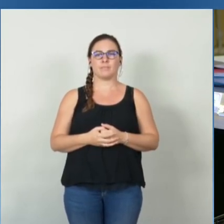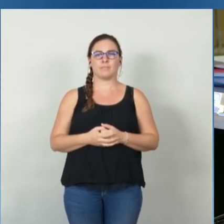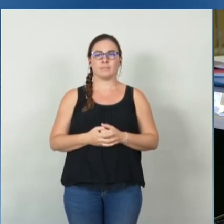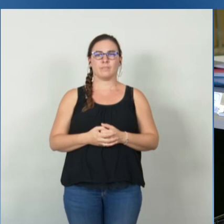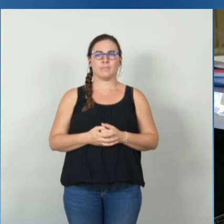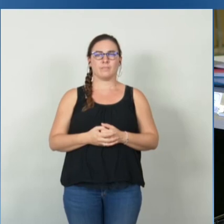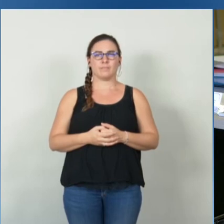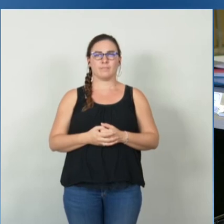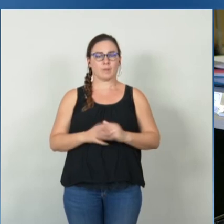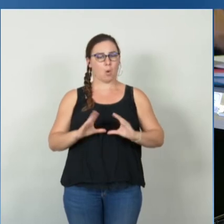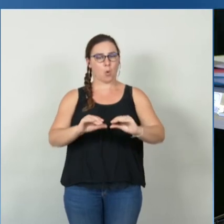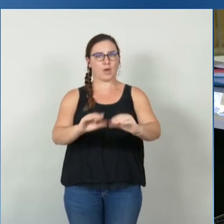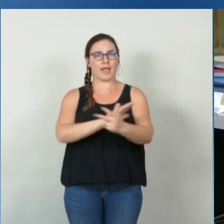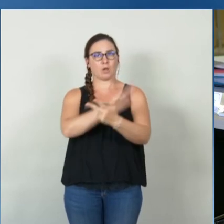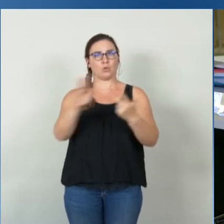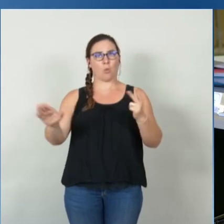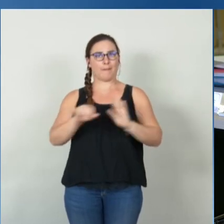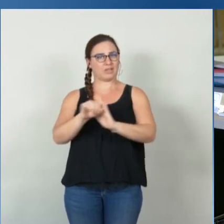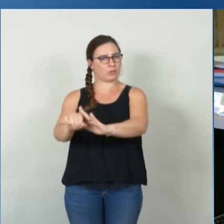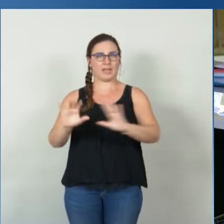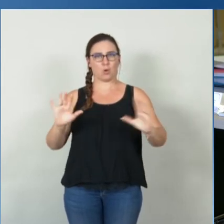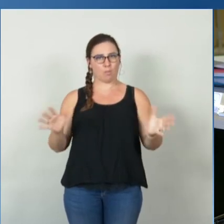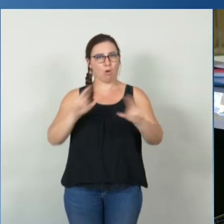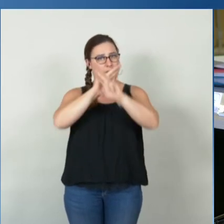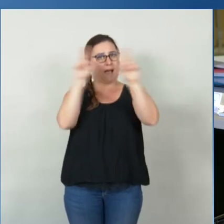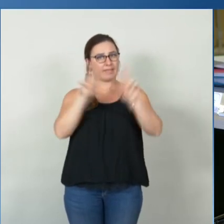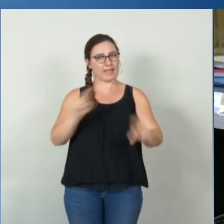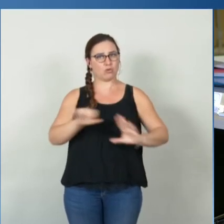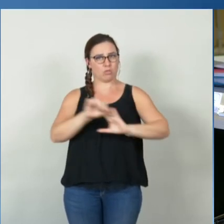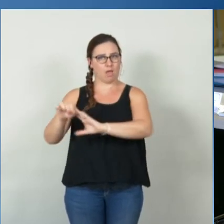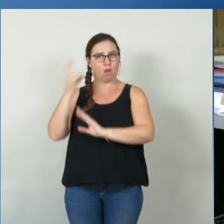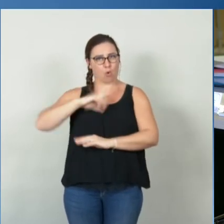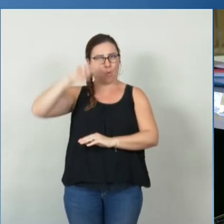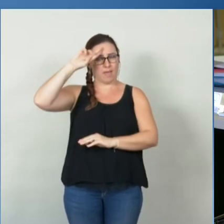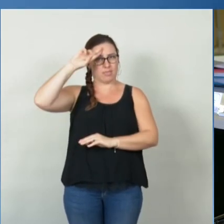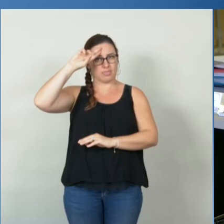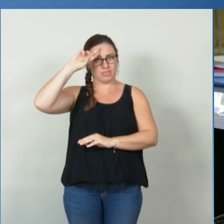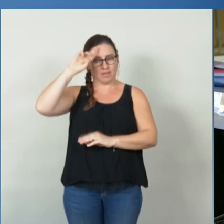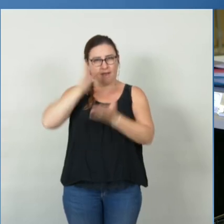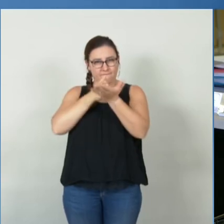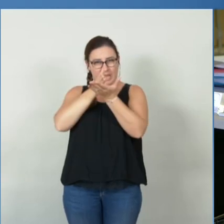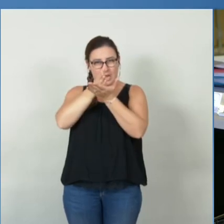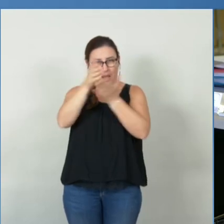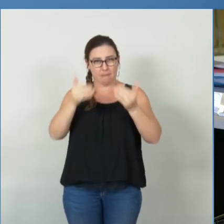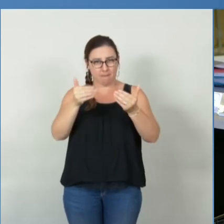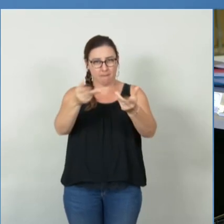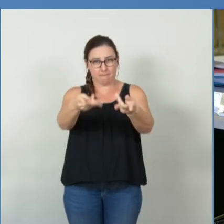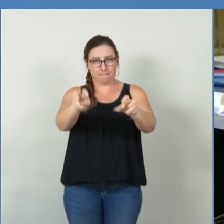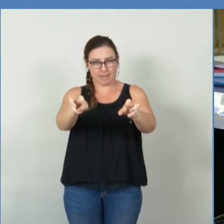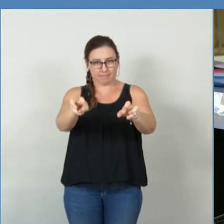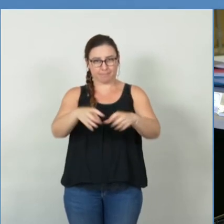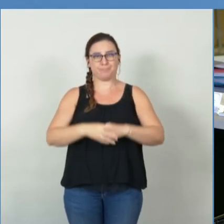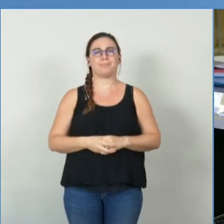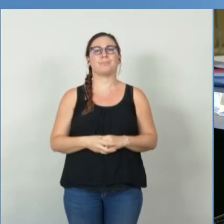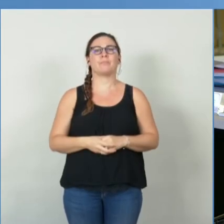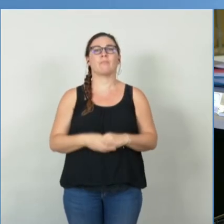cela se traduit par trois axes de prioritaires en matière internationale et européenne avait comme fil conducteur celui de la paix et